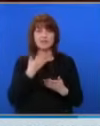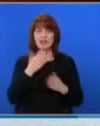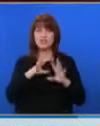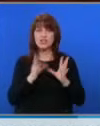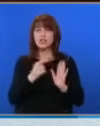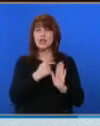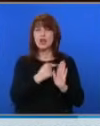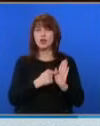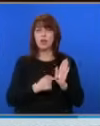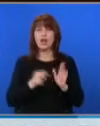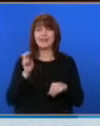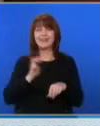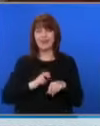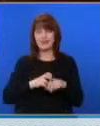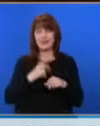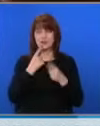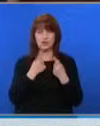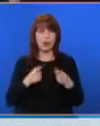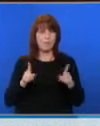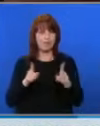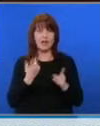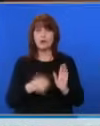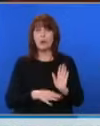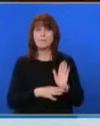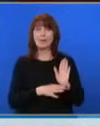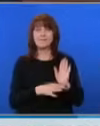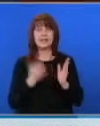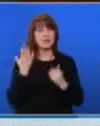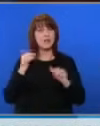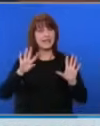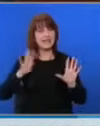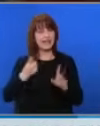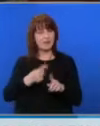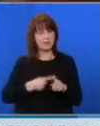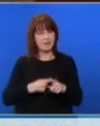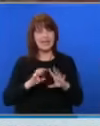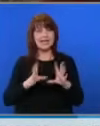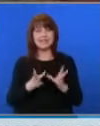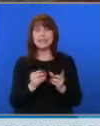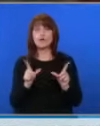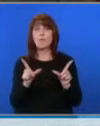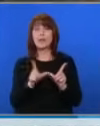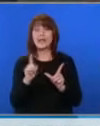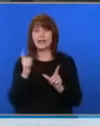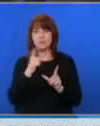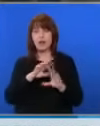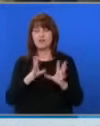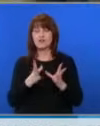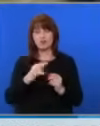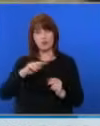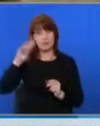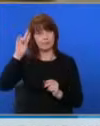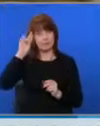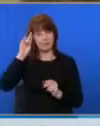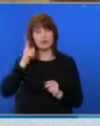точки от декларацията за управление, която беше представена преди 9 месеца заедно с Мария Габриел, са били изпълнени.